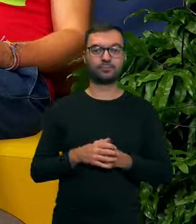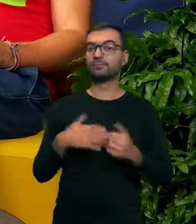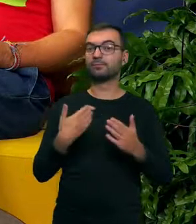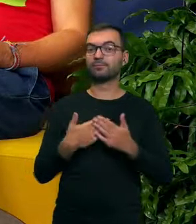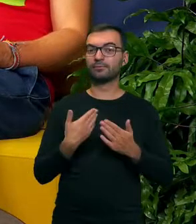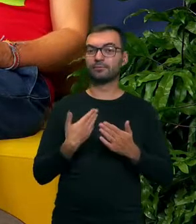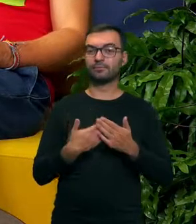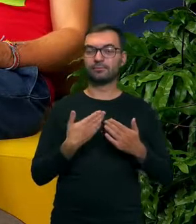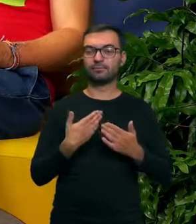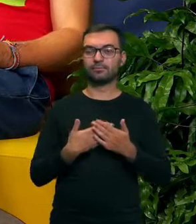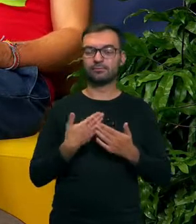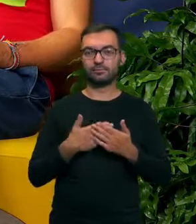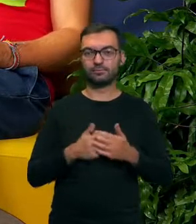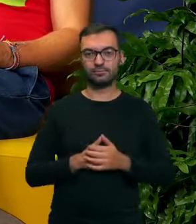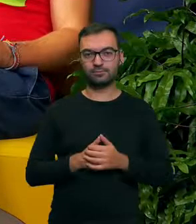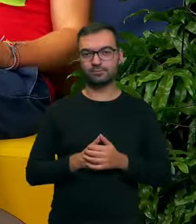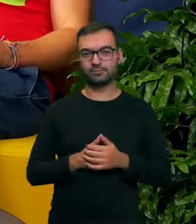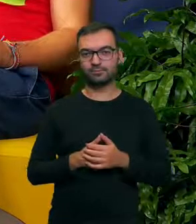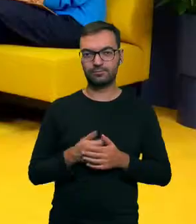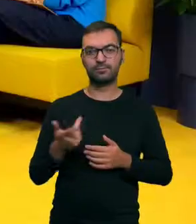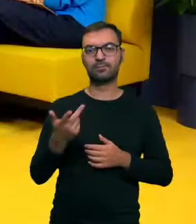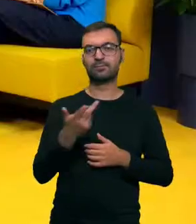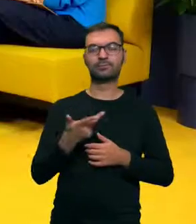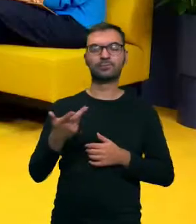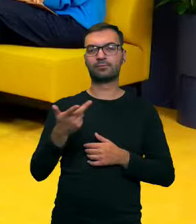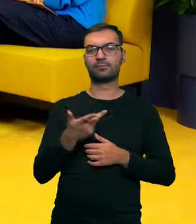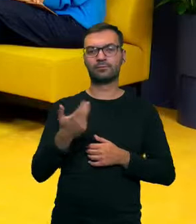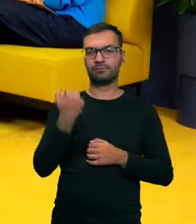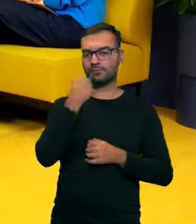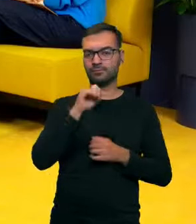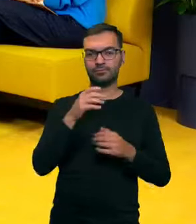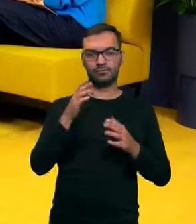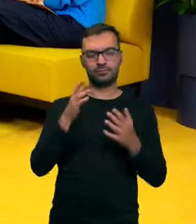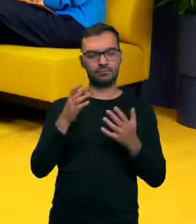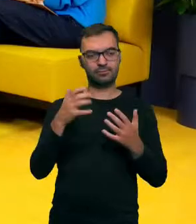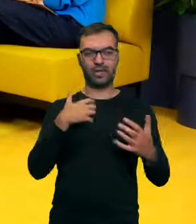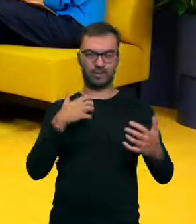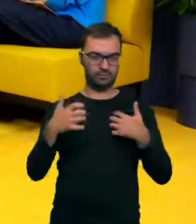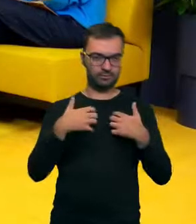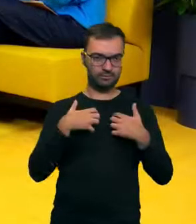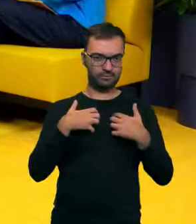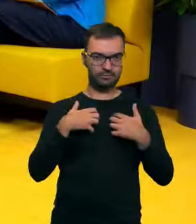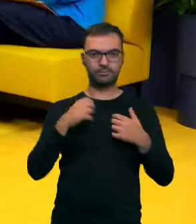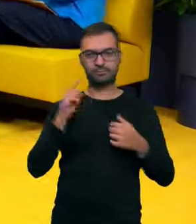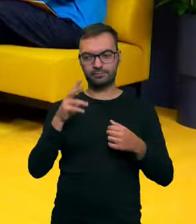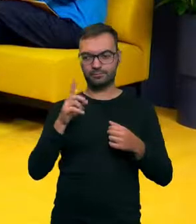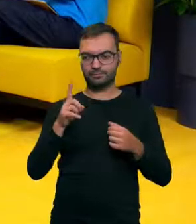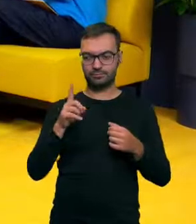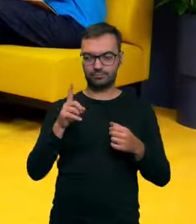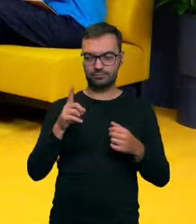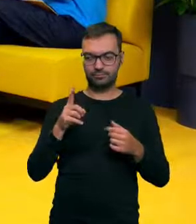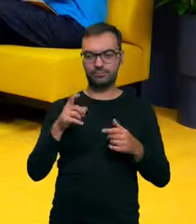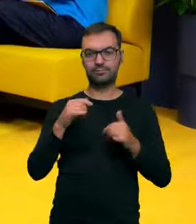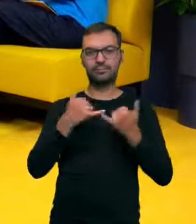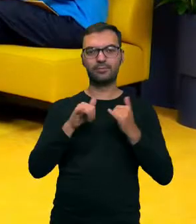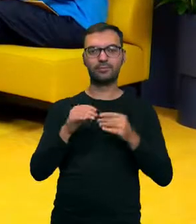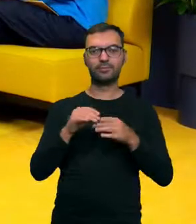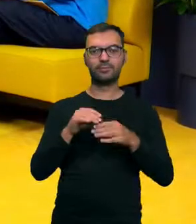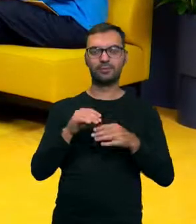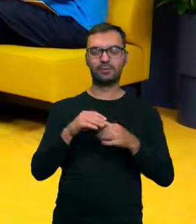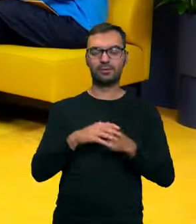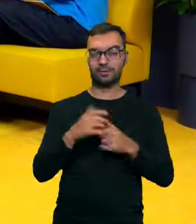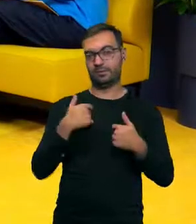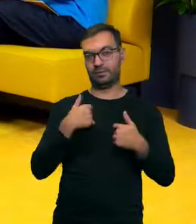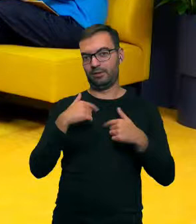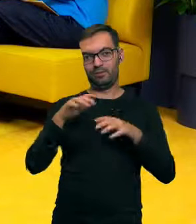Przede wszystkim przez to, że to są aktorzy, którzy są bardzo skupieni, mimo tak różnych podejść do tej